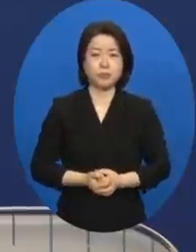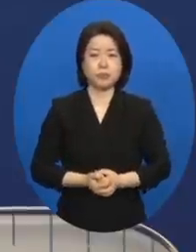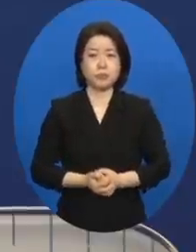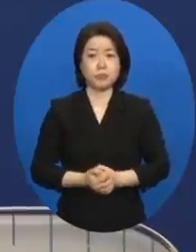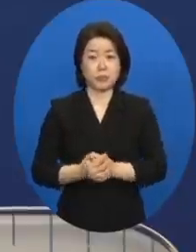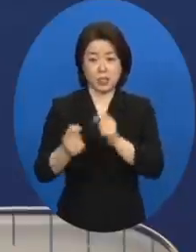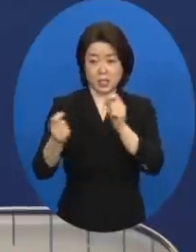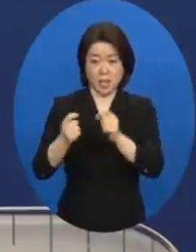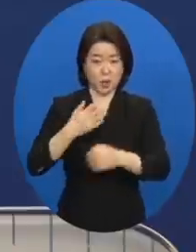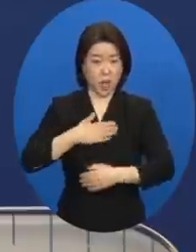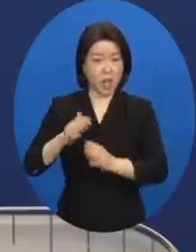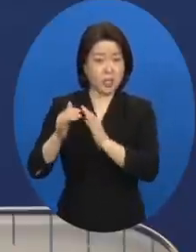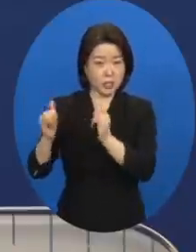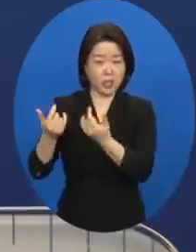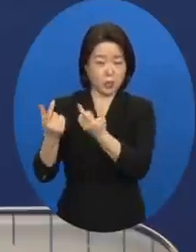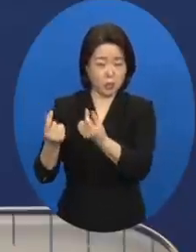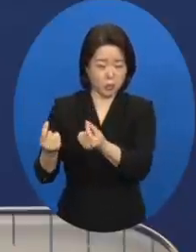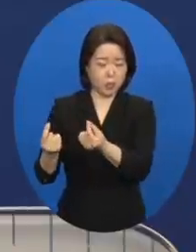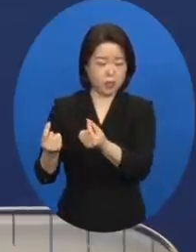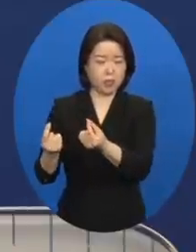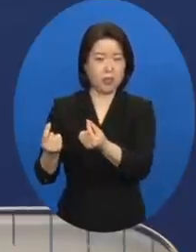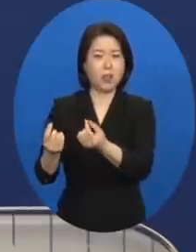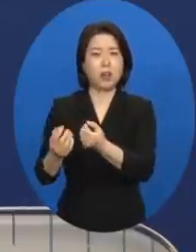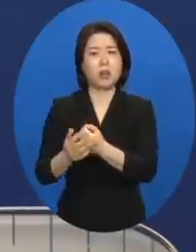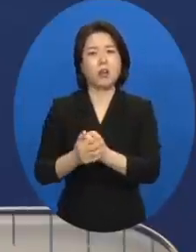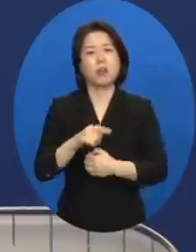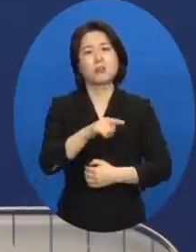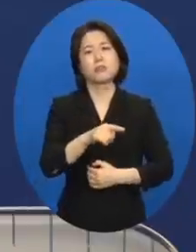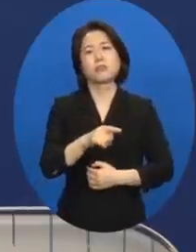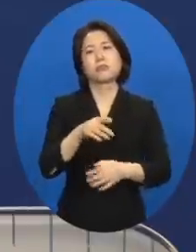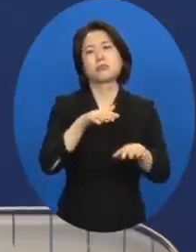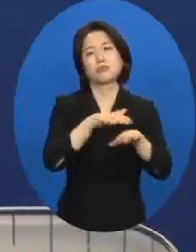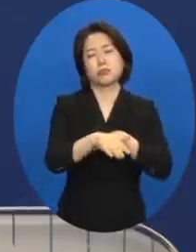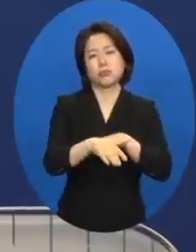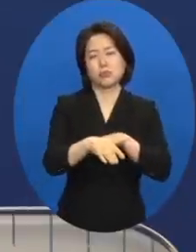가까운 지인들도 다 그렇게 보는 거죠.